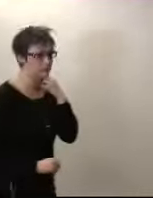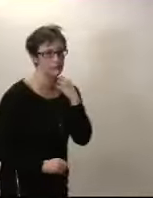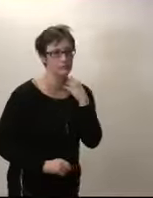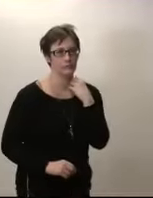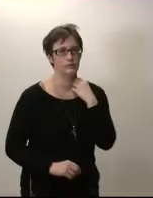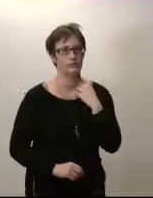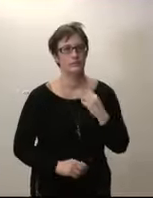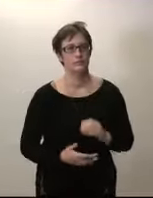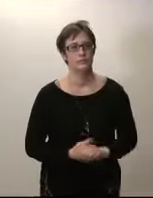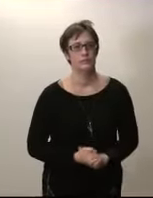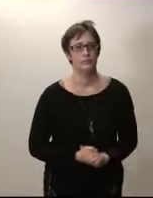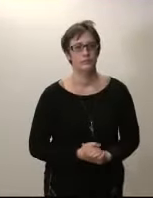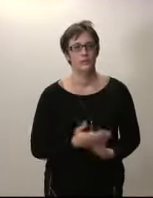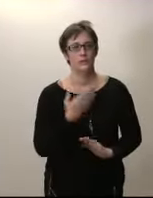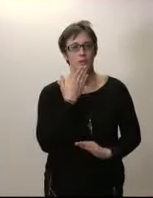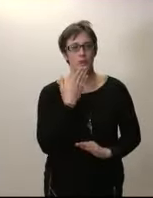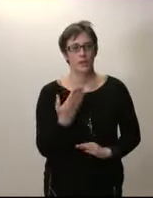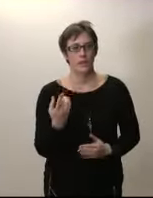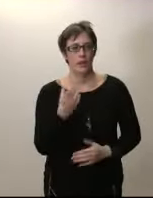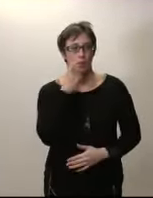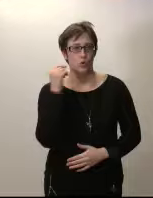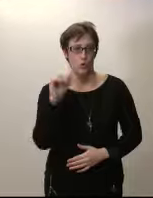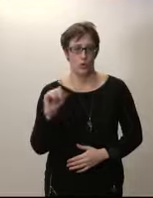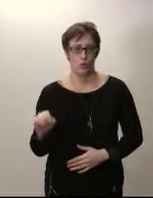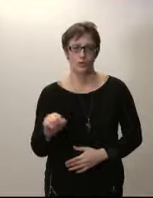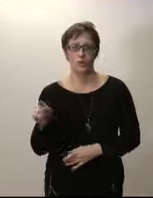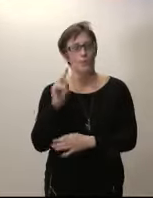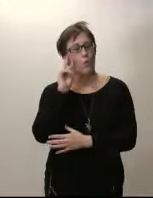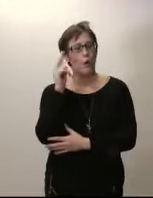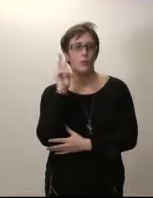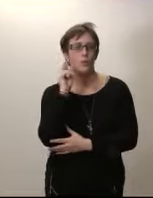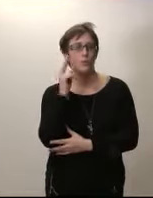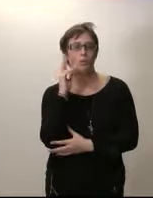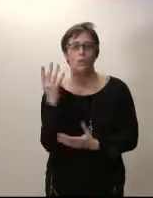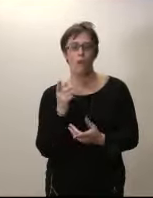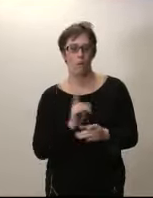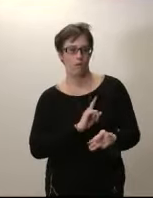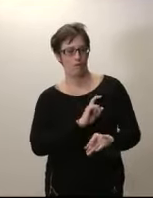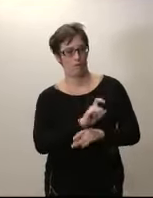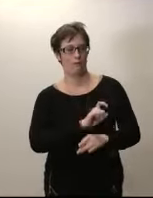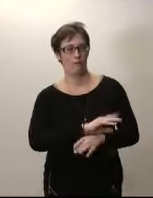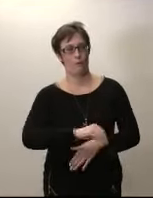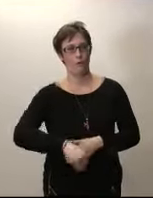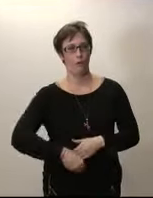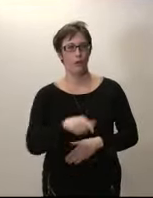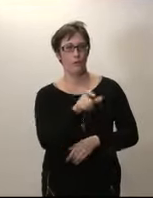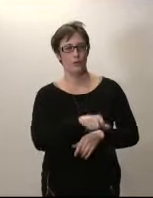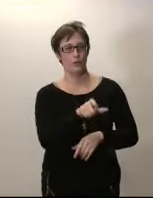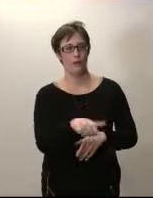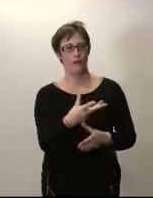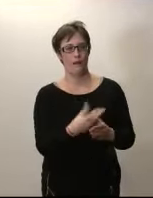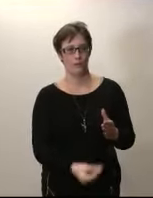Monsieur Merz. Oui, Monsieur Schreiber, vous avez pris la détestable habitude de mettre en cause des personnes absentes. Vous le faites...